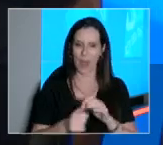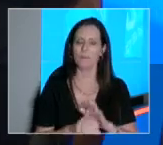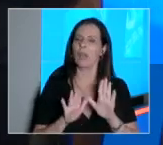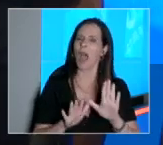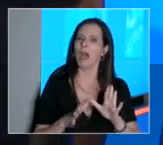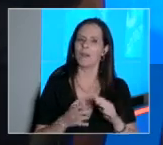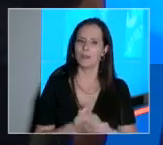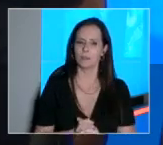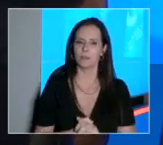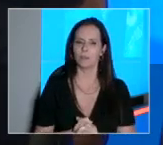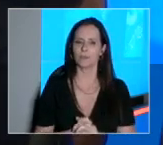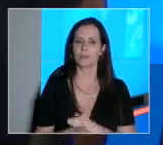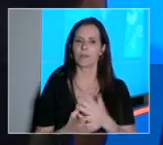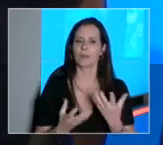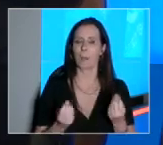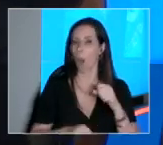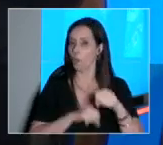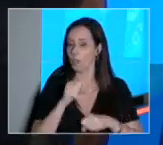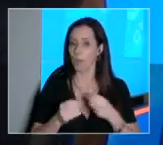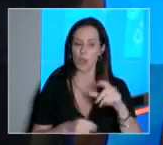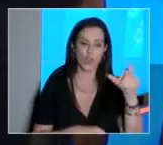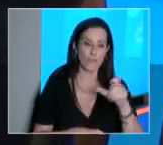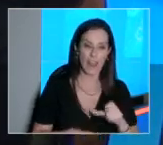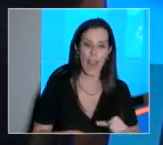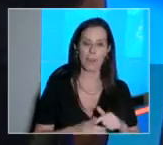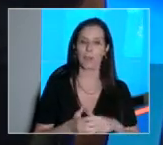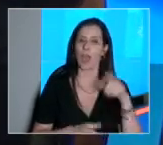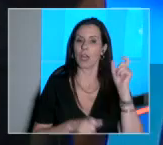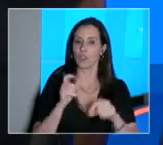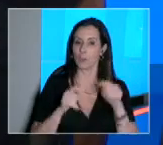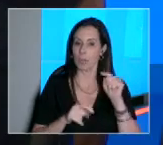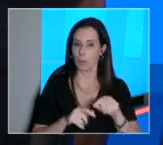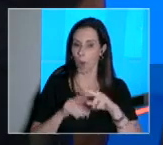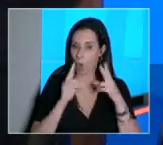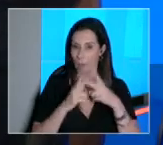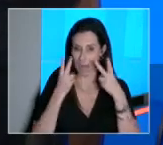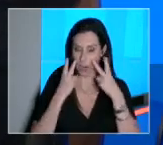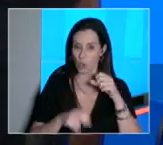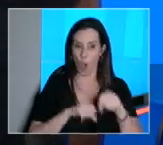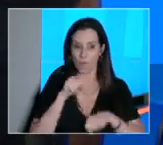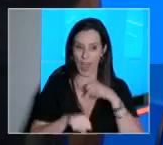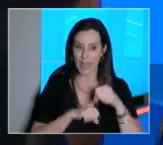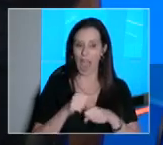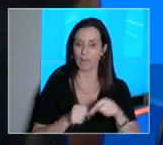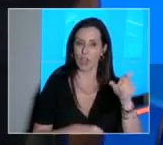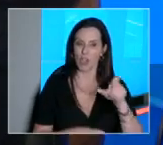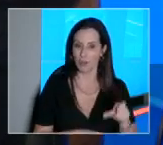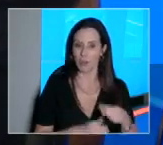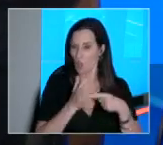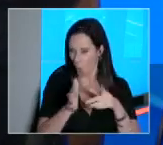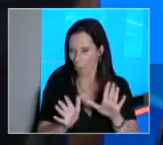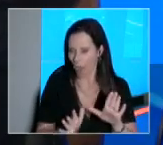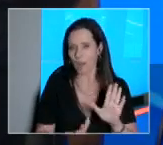טוב. הרבה רוכבי אופניים, הרבה שבילים, תשתיות, אנשים מגיעים מכל העולם לראות את האופניים, את השבילים, את הסיורים,